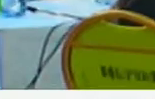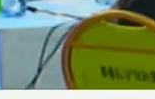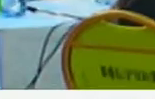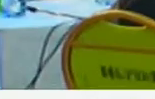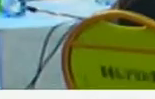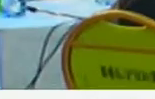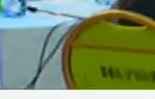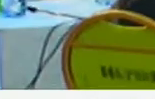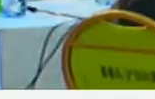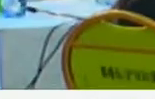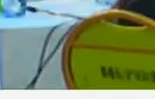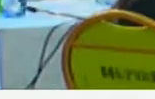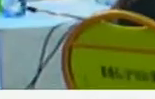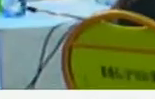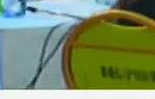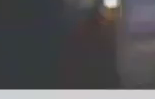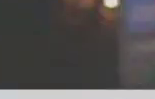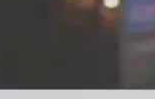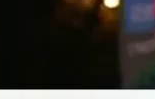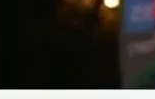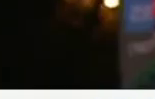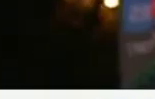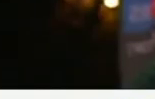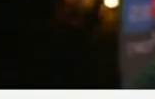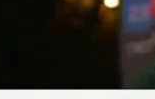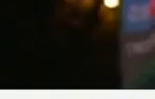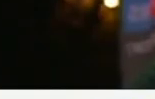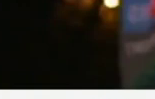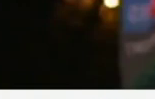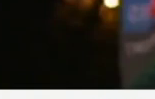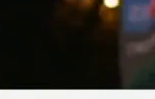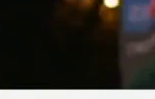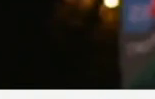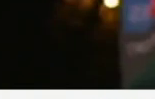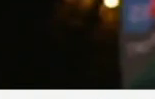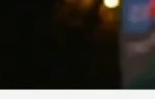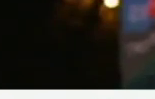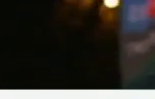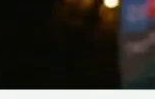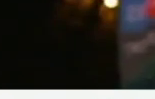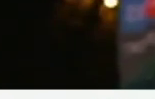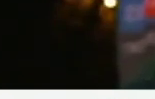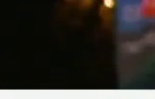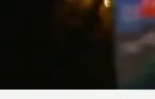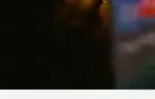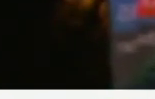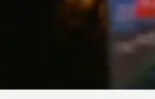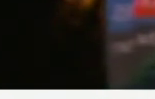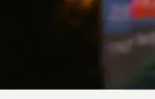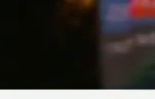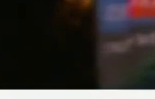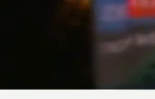pia atakuja ampongeze mwenzake na aseme sisi wote ni wa Kenya na akubali uchaguzi vile umeenda na ende zake. Hilo ni la kwanza. La